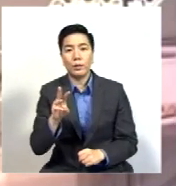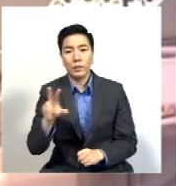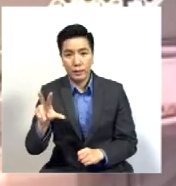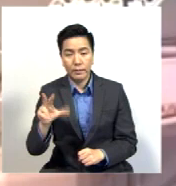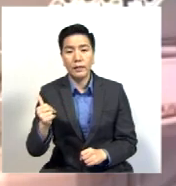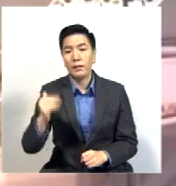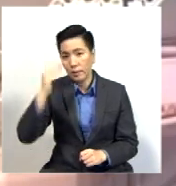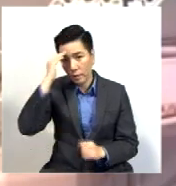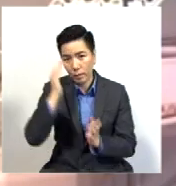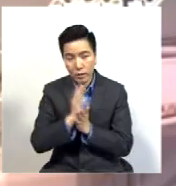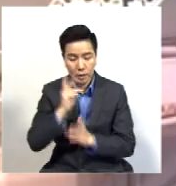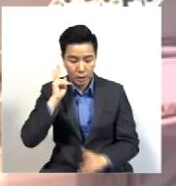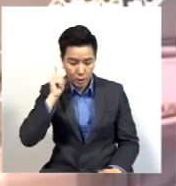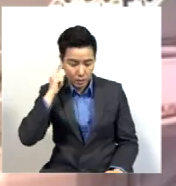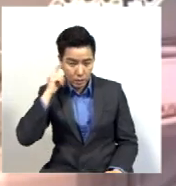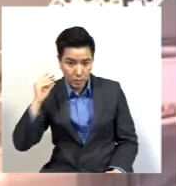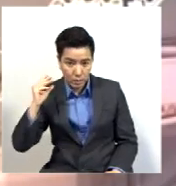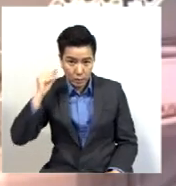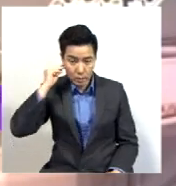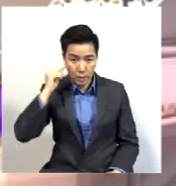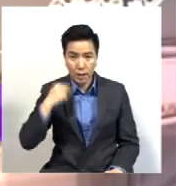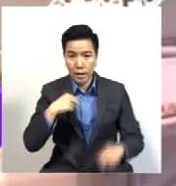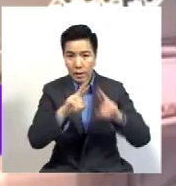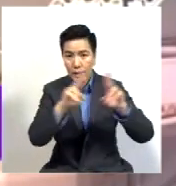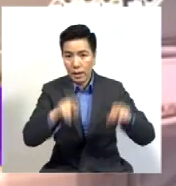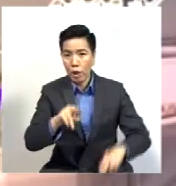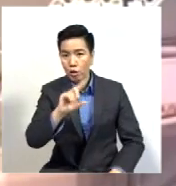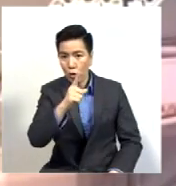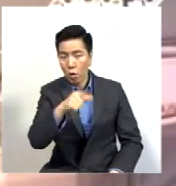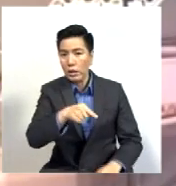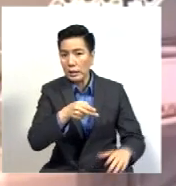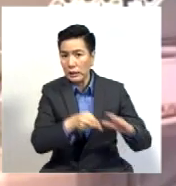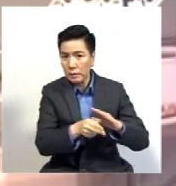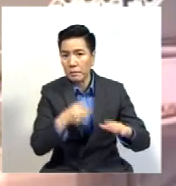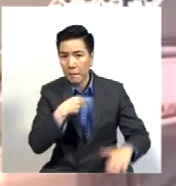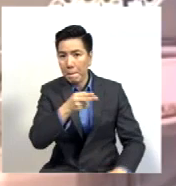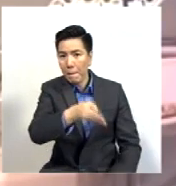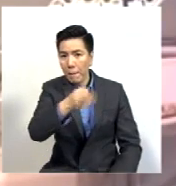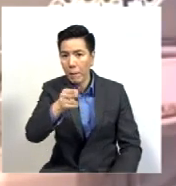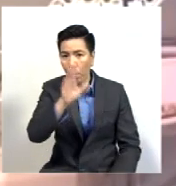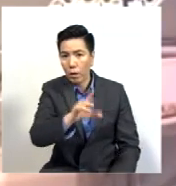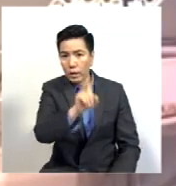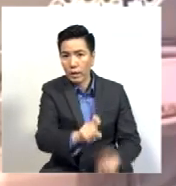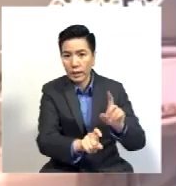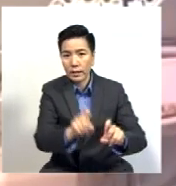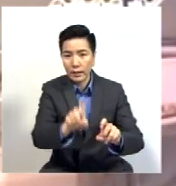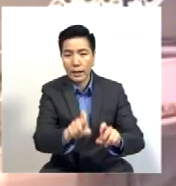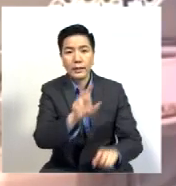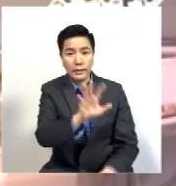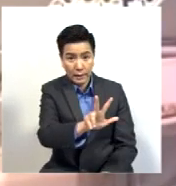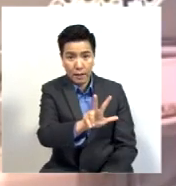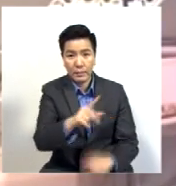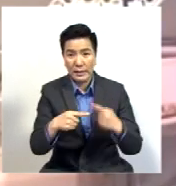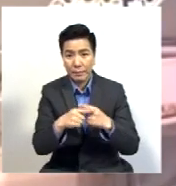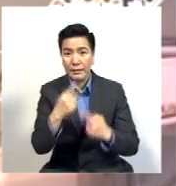ที่ตำรวจเนี่ยเขาได้รับแจ้งนะฮะว่ามีเหตุชิงทองแล้วก็มีการยิงประชาชนเนี่ยเสียชีวิตไป3คนได้รับบาดเจ็บ4คนเหตุ